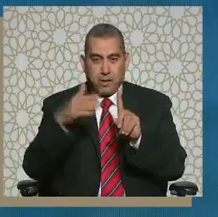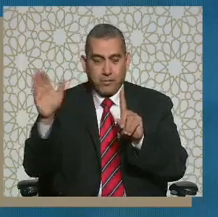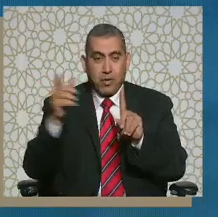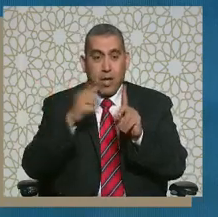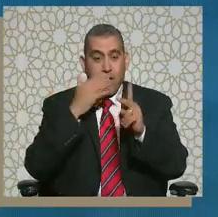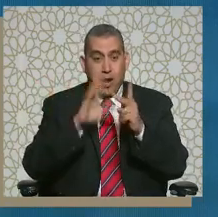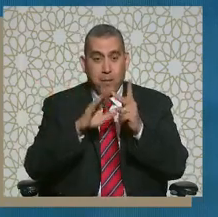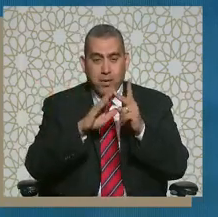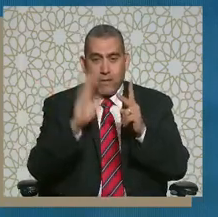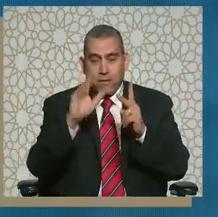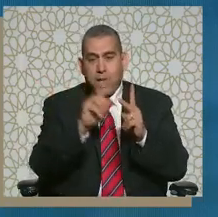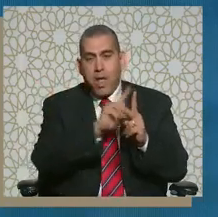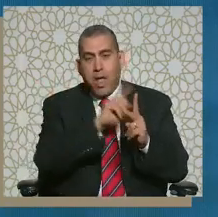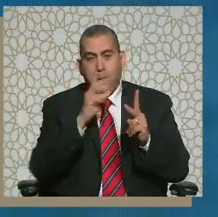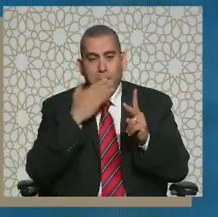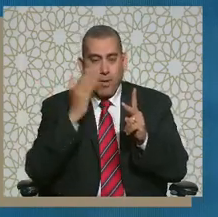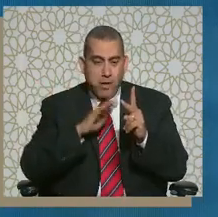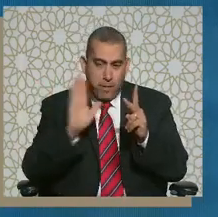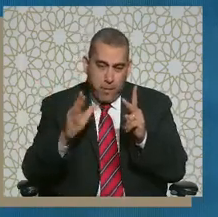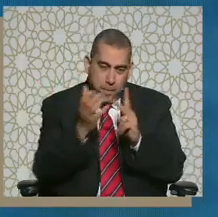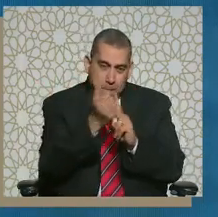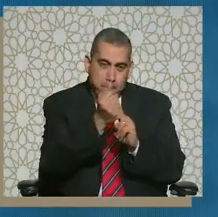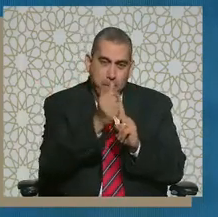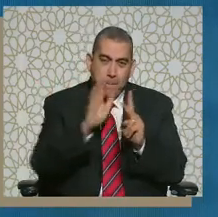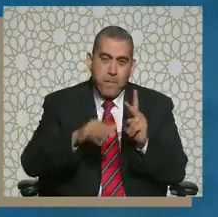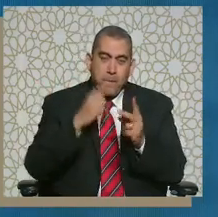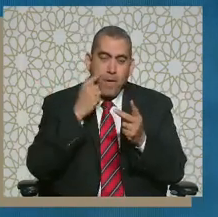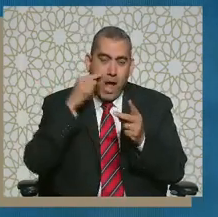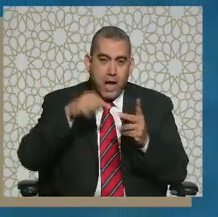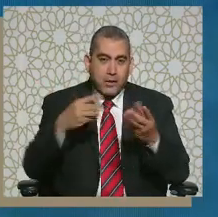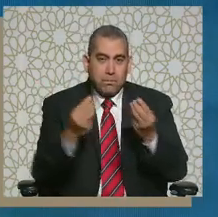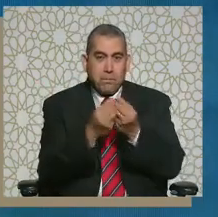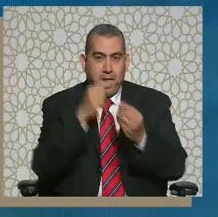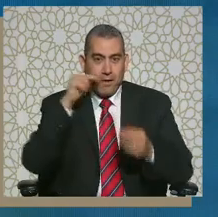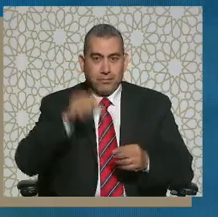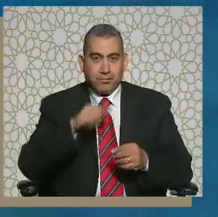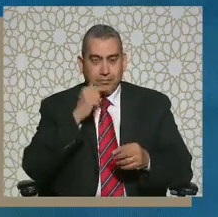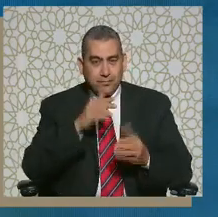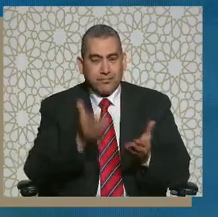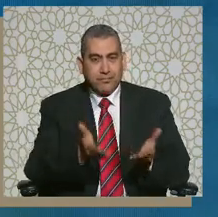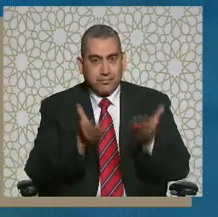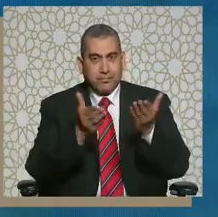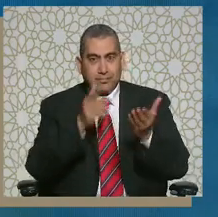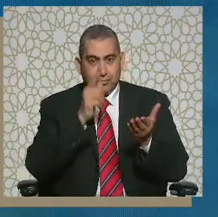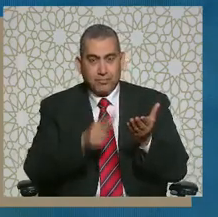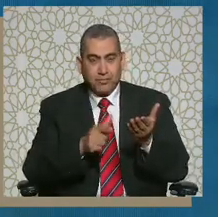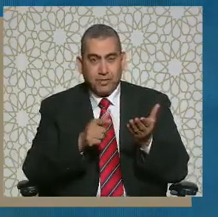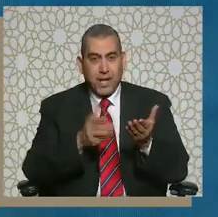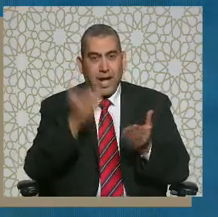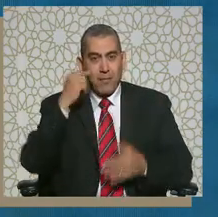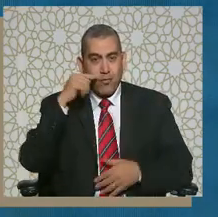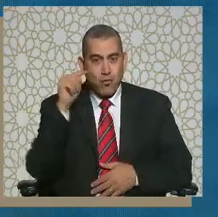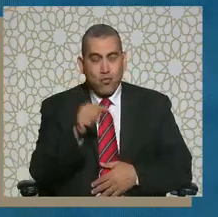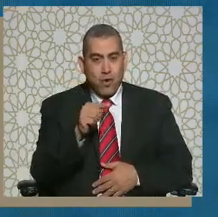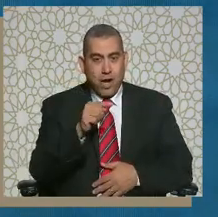رمضان ما يقدرش يسيبهم يفضل رمضان عايش معاهم والعلي ده اللي كان هو حال